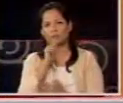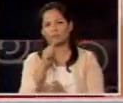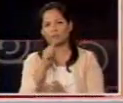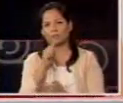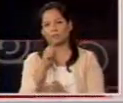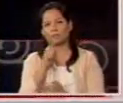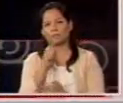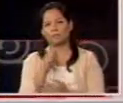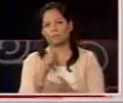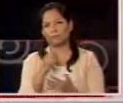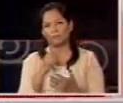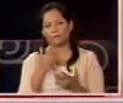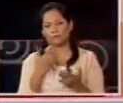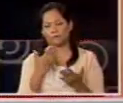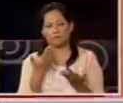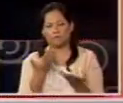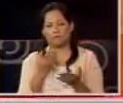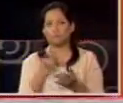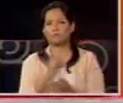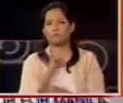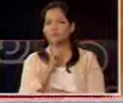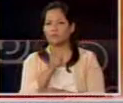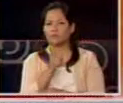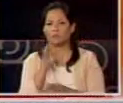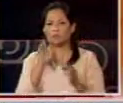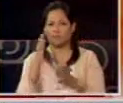Sapagkat kung malalaman po natin,